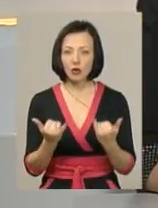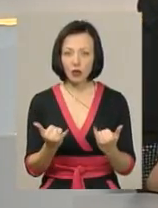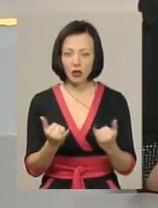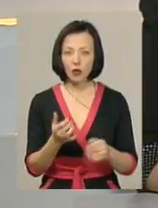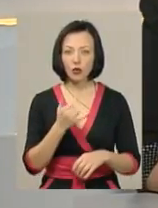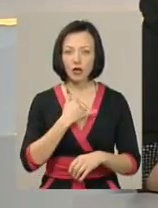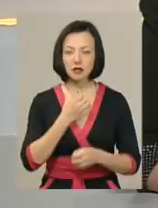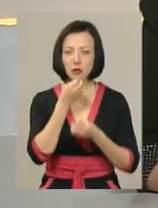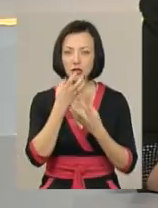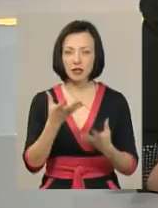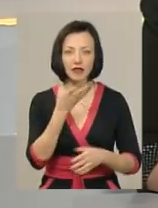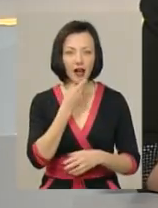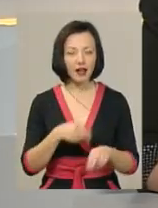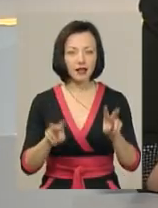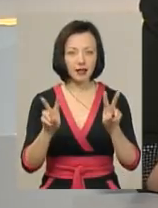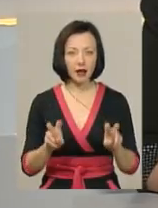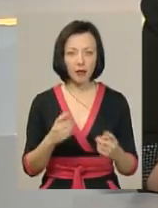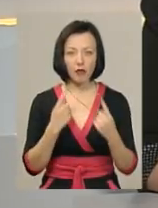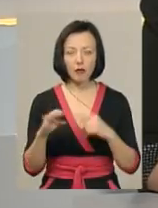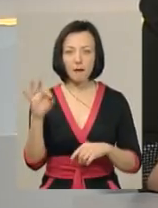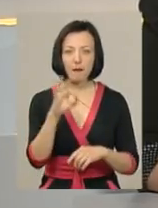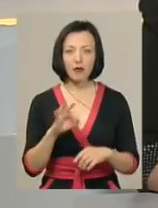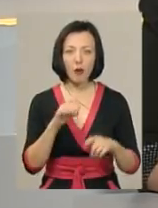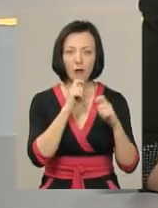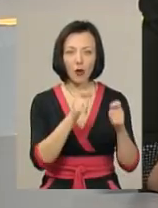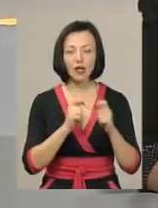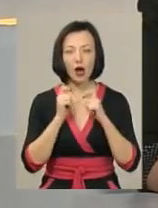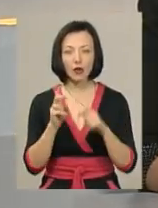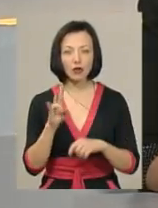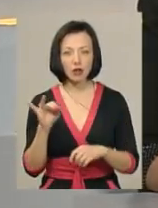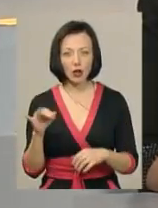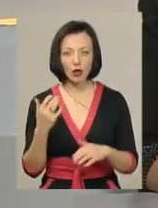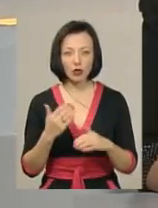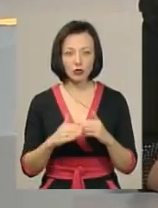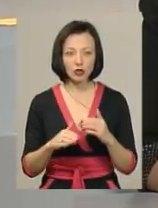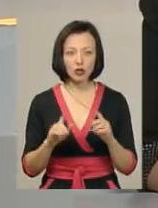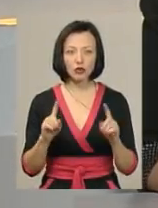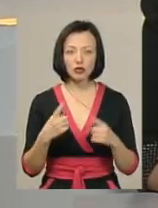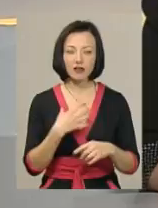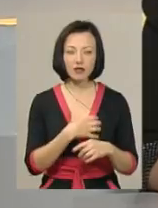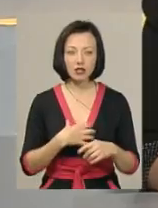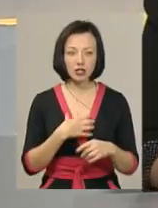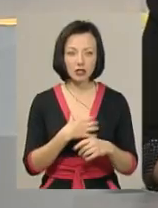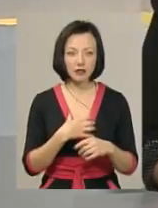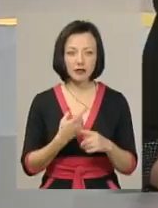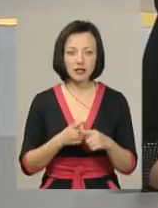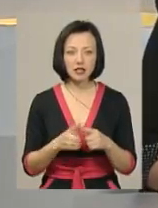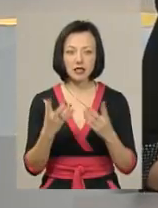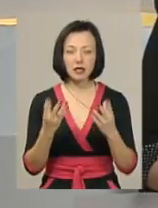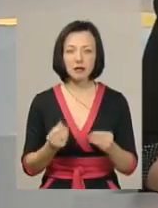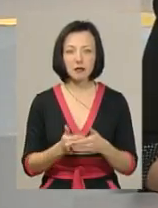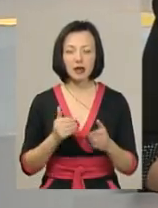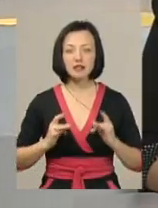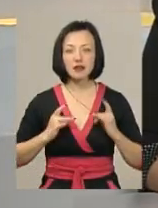досить позитивна і гарна тема говоритимемо про подарунки адже дуже важливо у ці дні перед